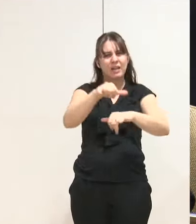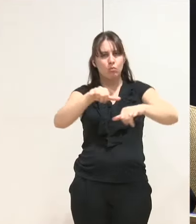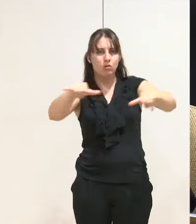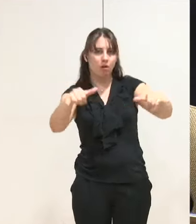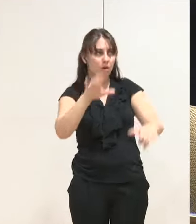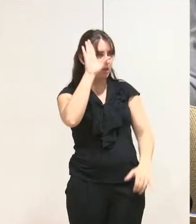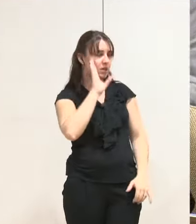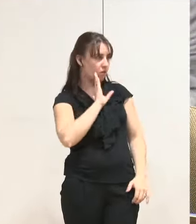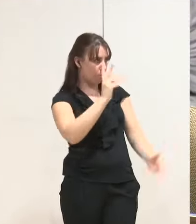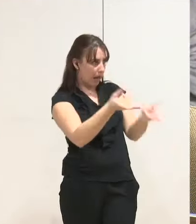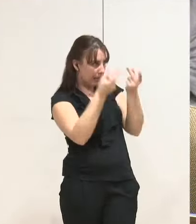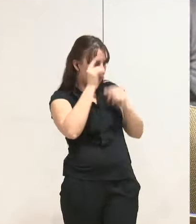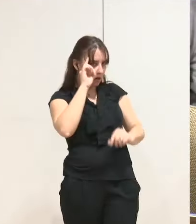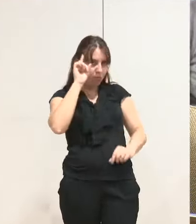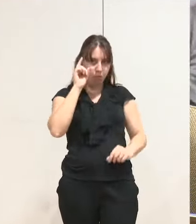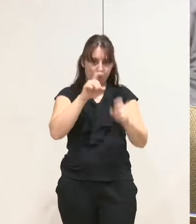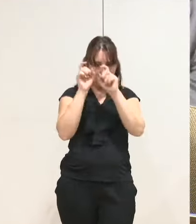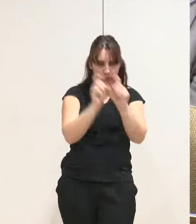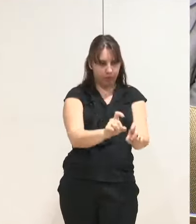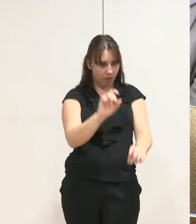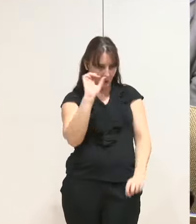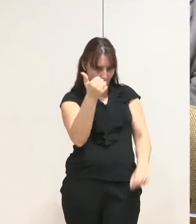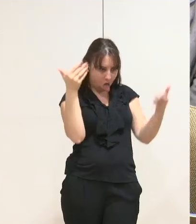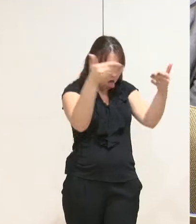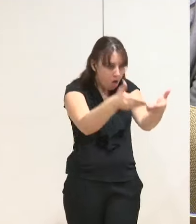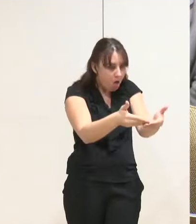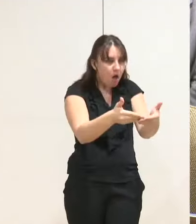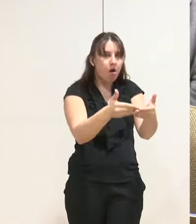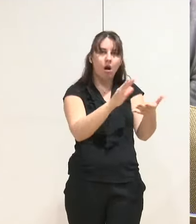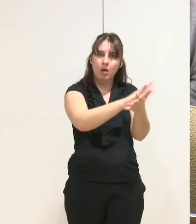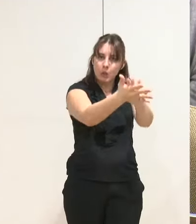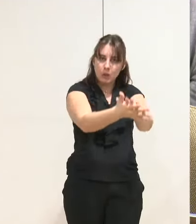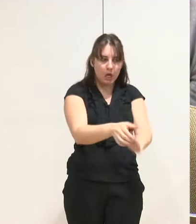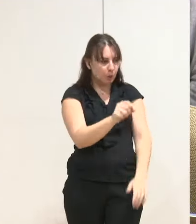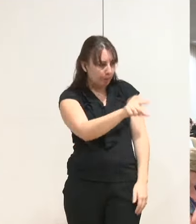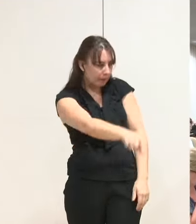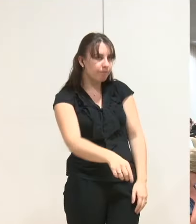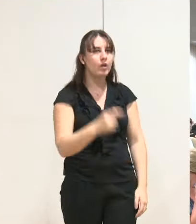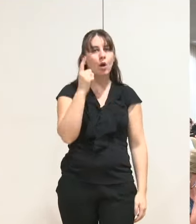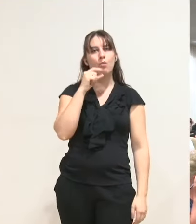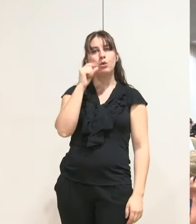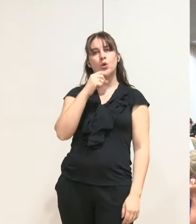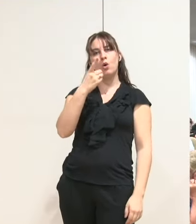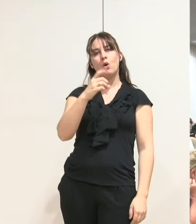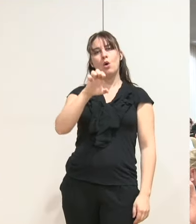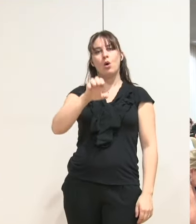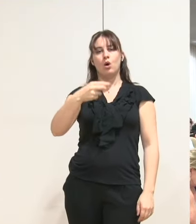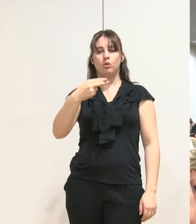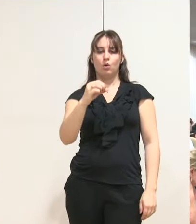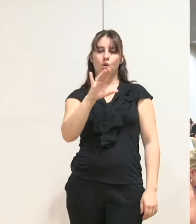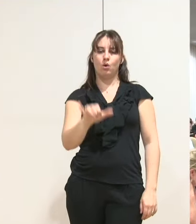l'explication de cette baisse unique monsieur Denoyel oui